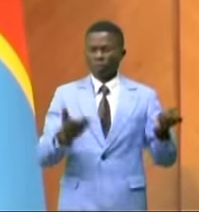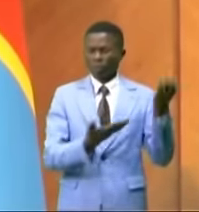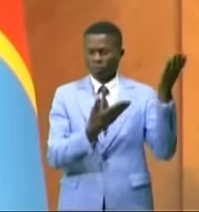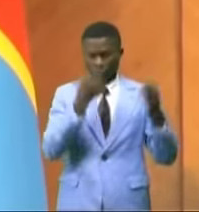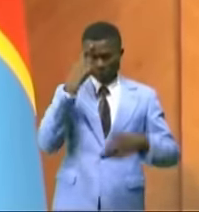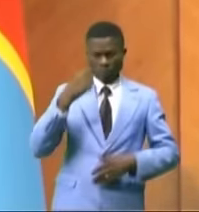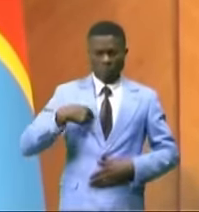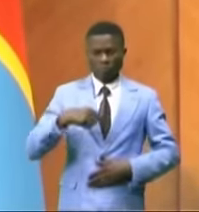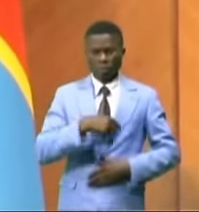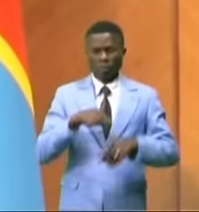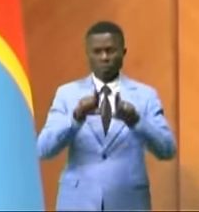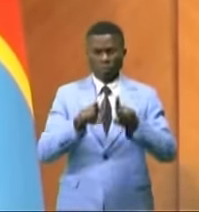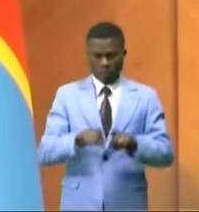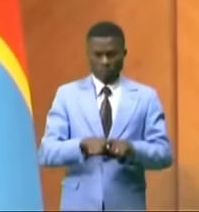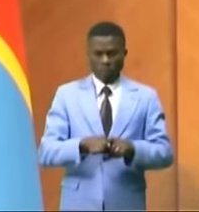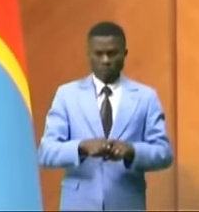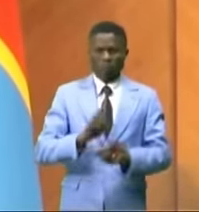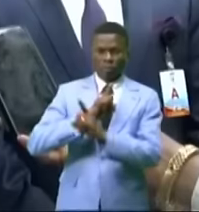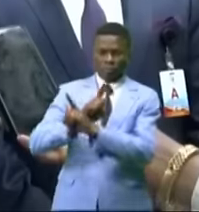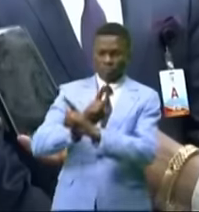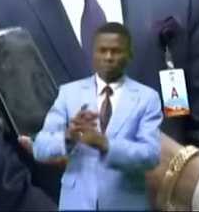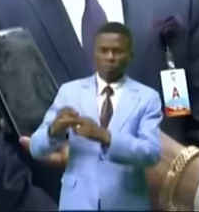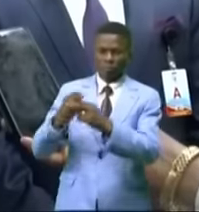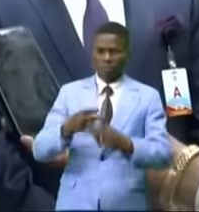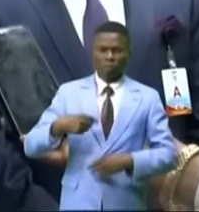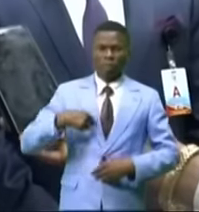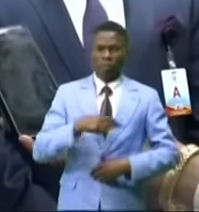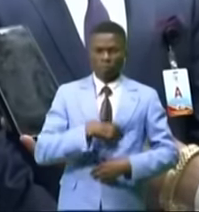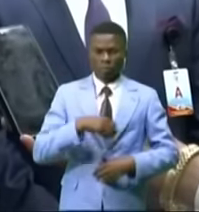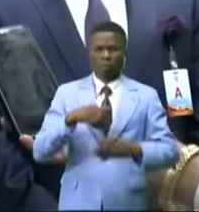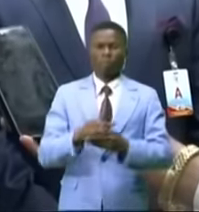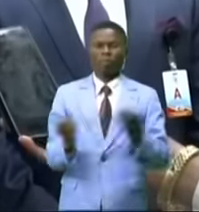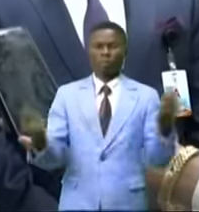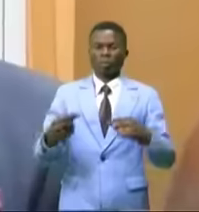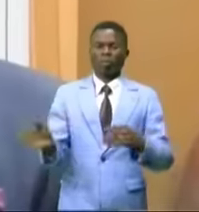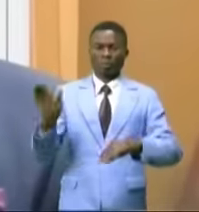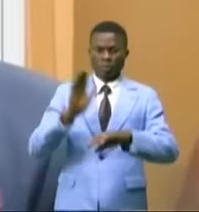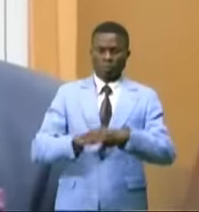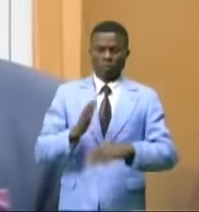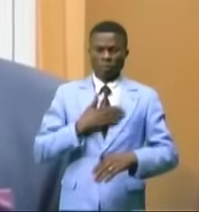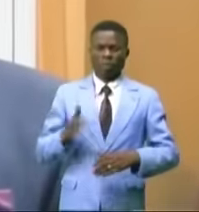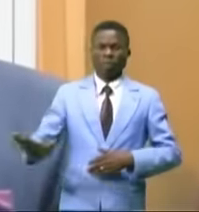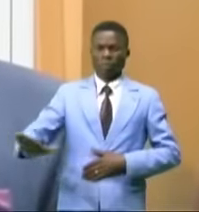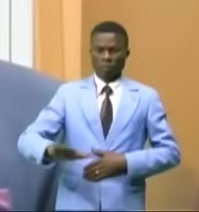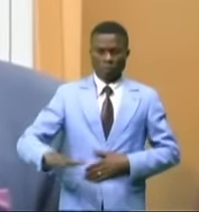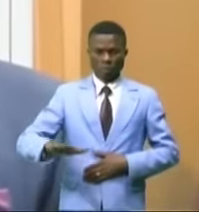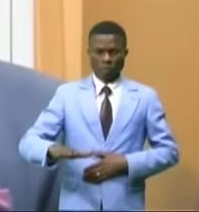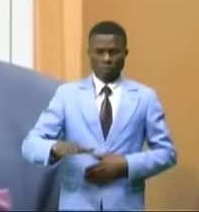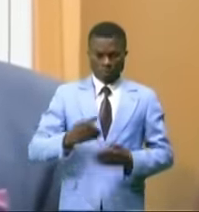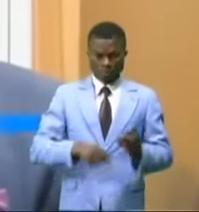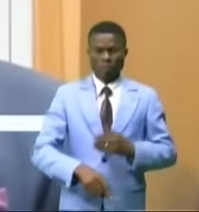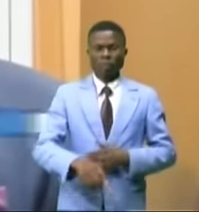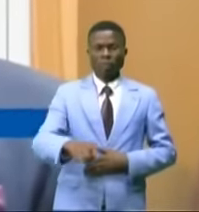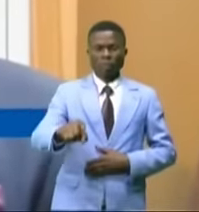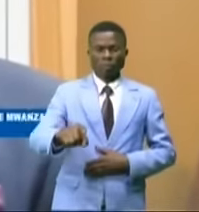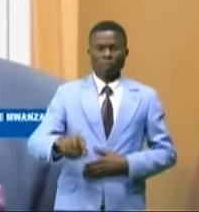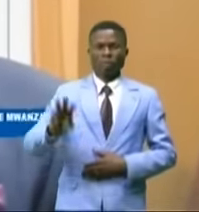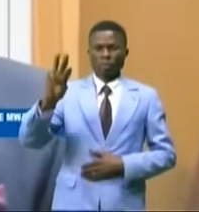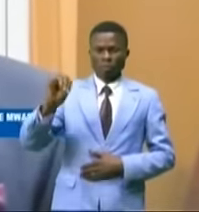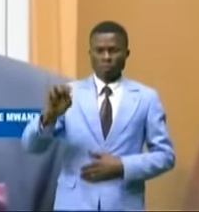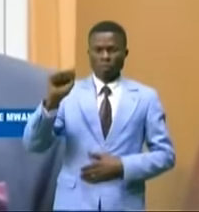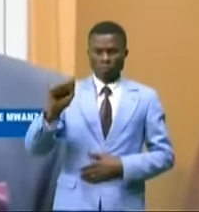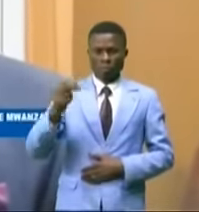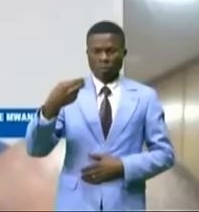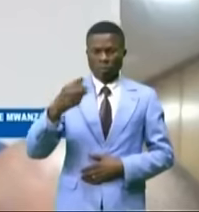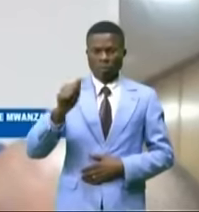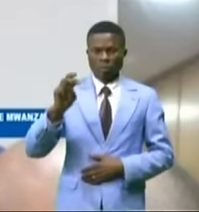et en même temps assure aussi notre sécurité une fois au Tchad. Dans les heures qui suivent, Mahamat Lazina